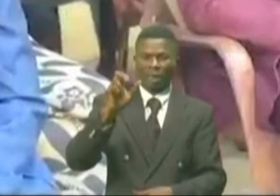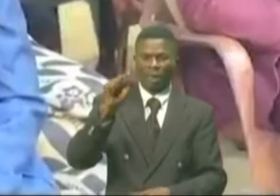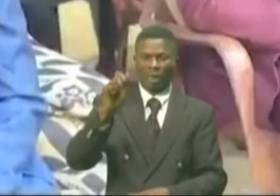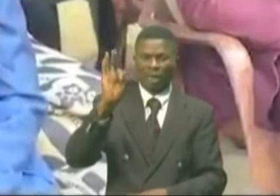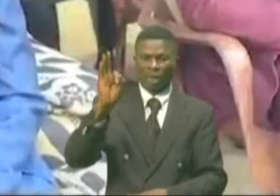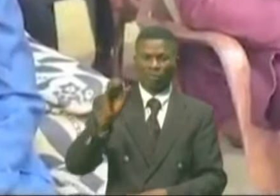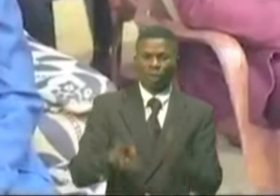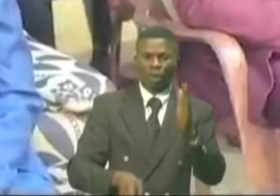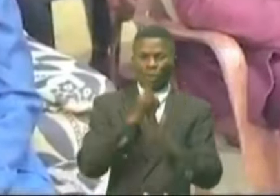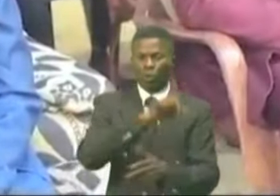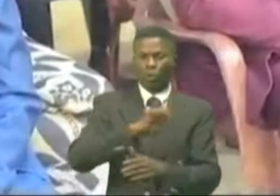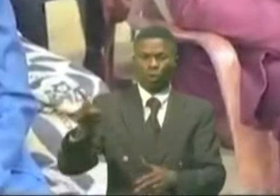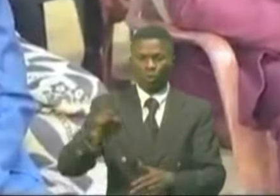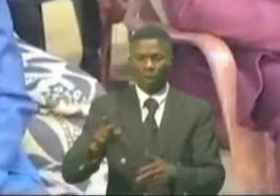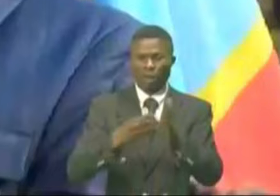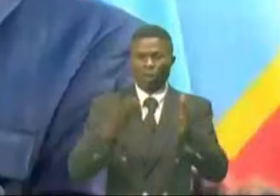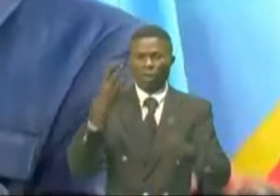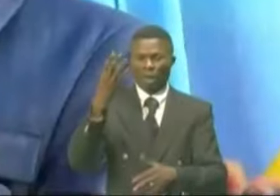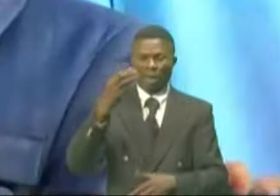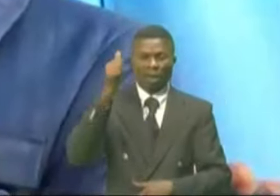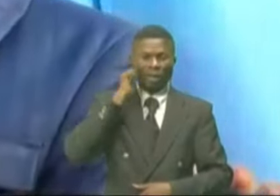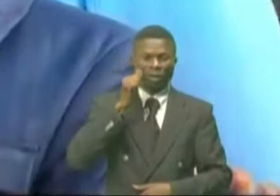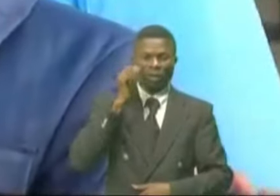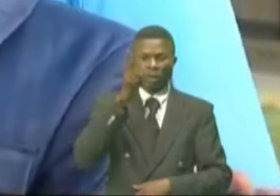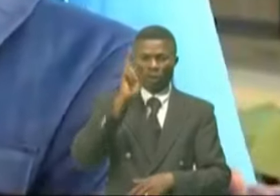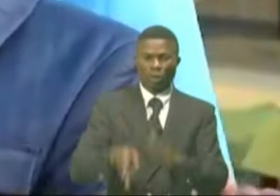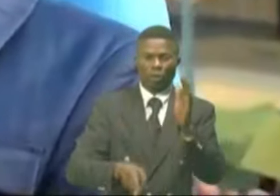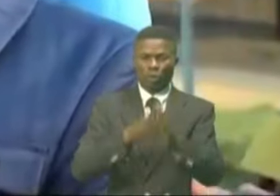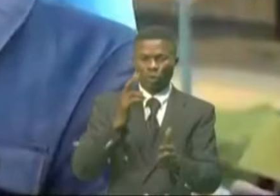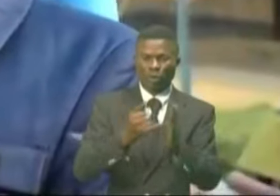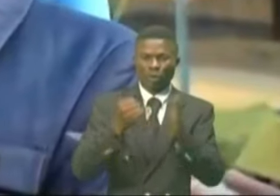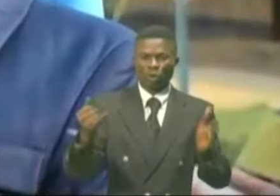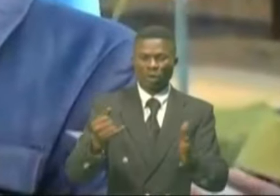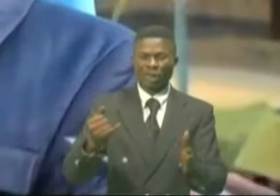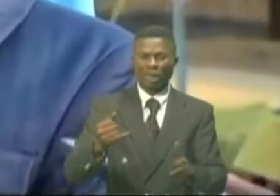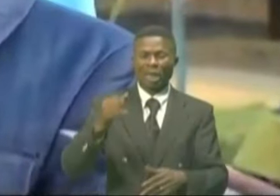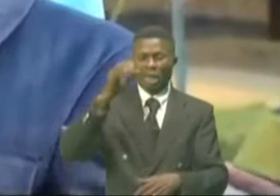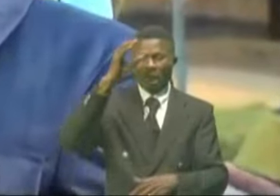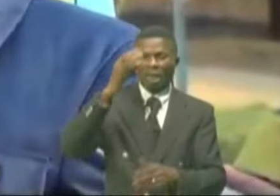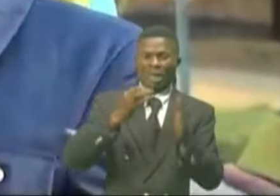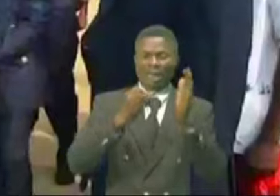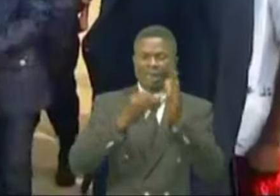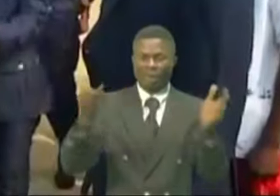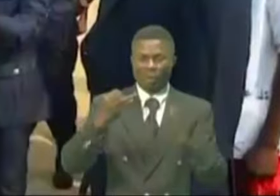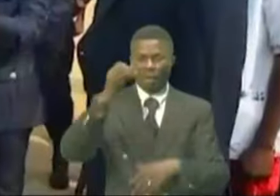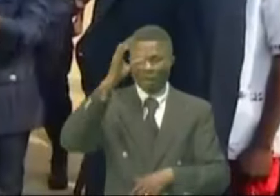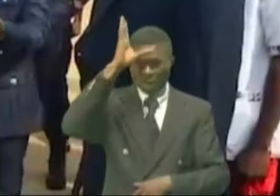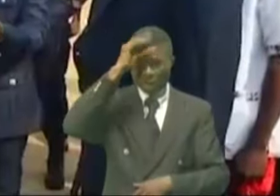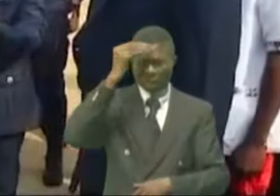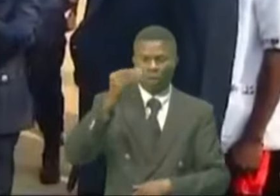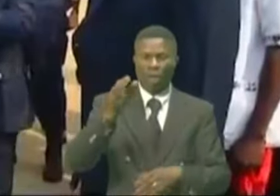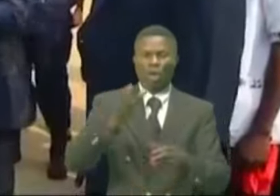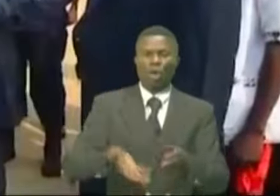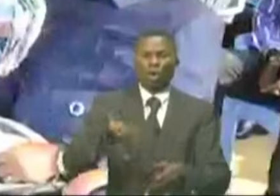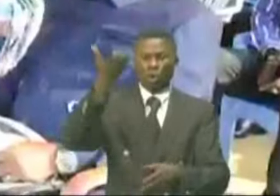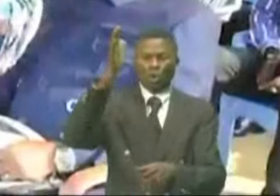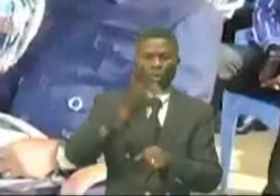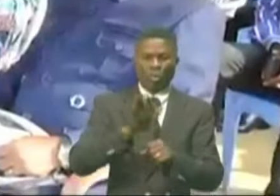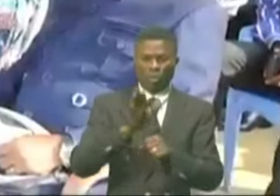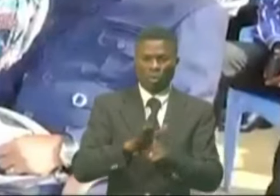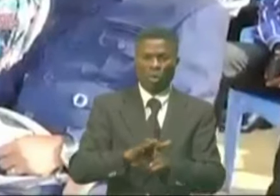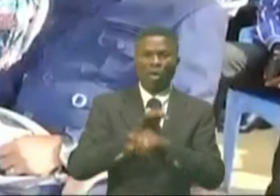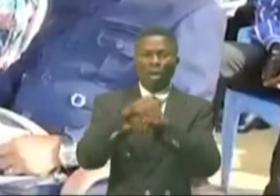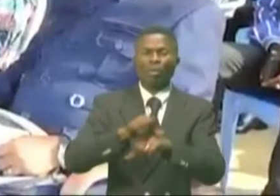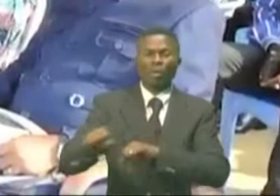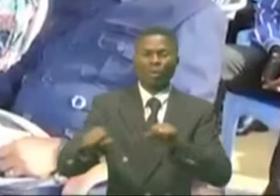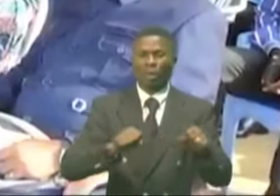12 494 filles contre 12 370 élèves garçons. Cette année, une augmentation en nombre de participants chiffrée